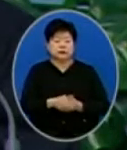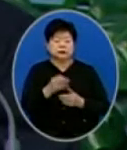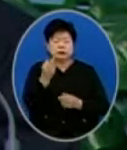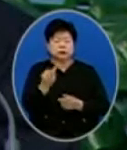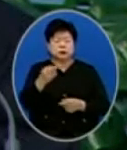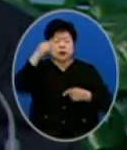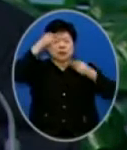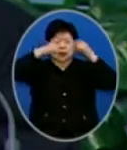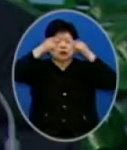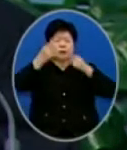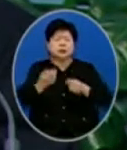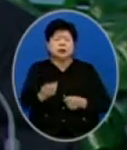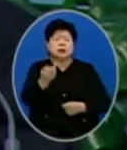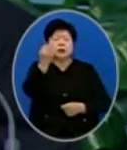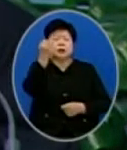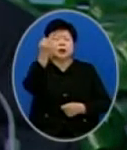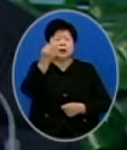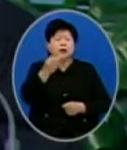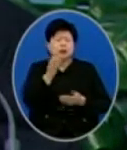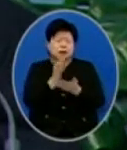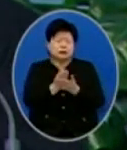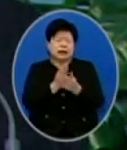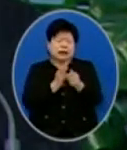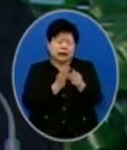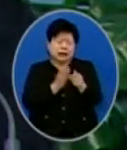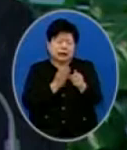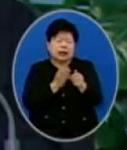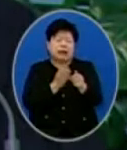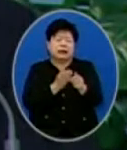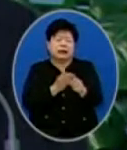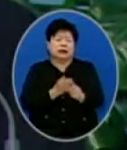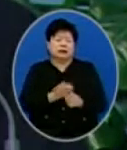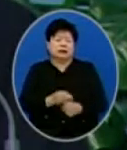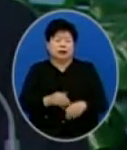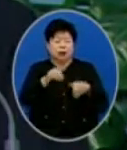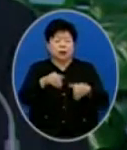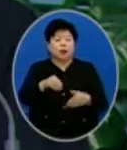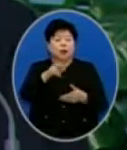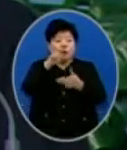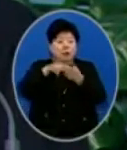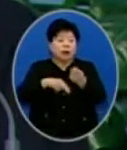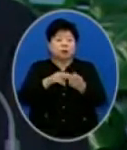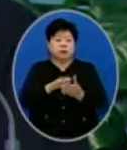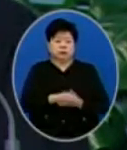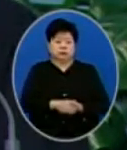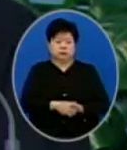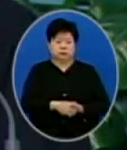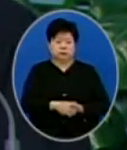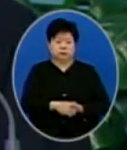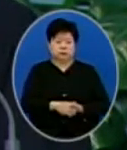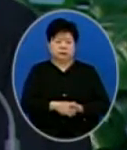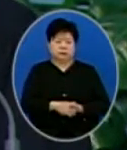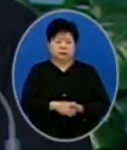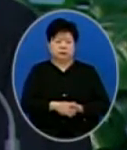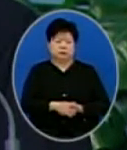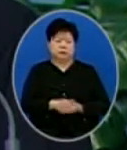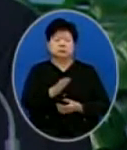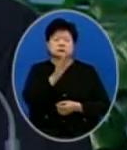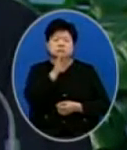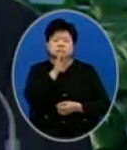동생이 울면서 형님 형님들 그러지 말라고 노예로 노력할 나가서